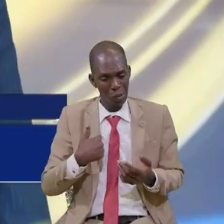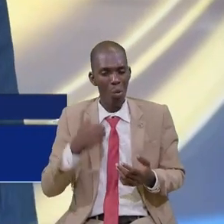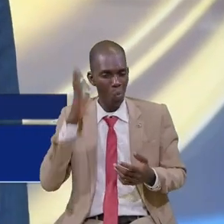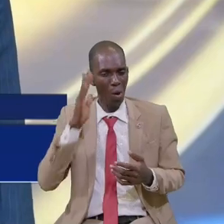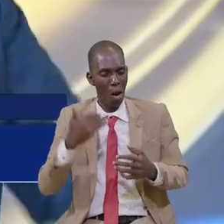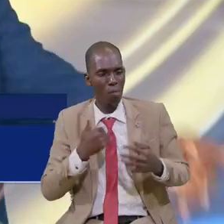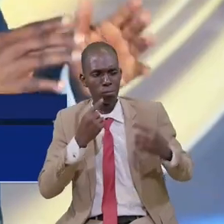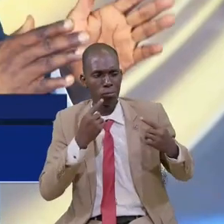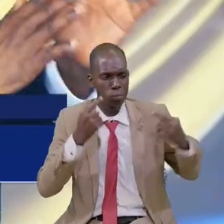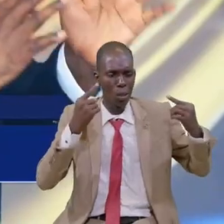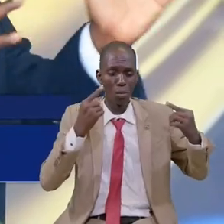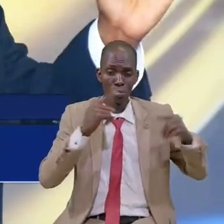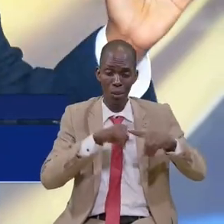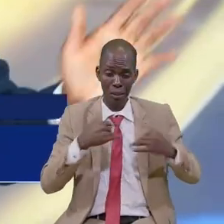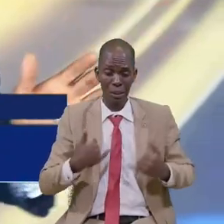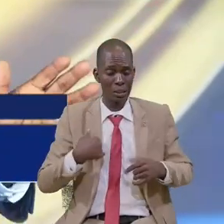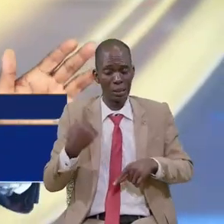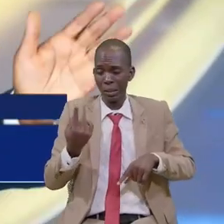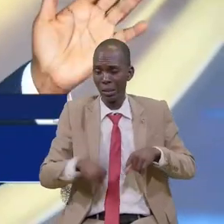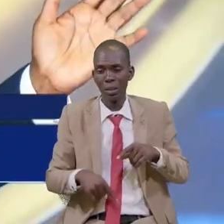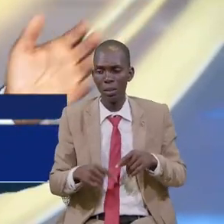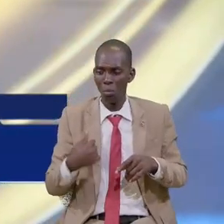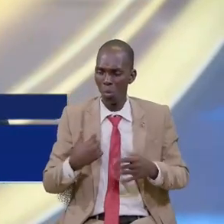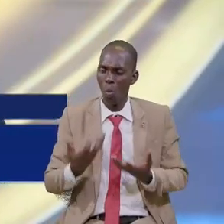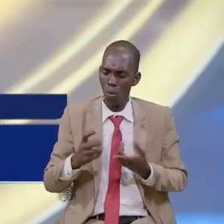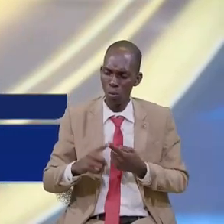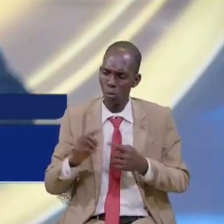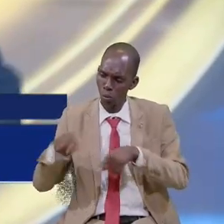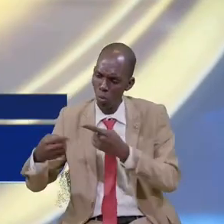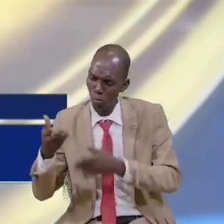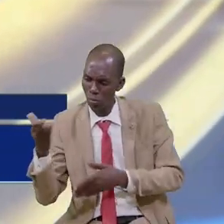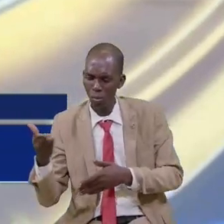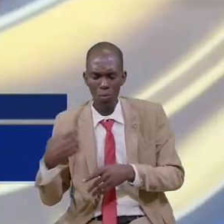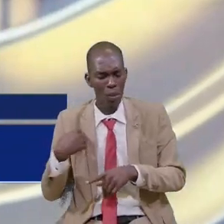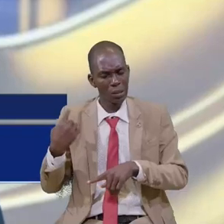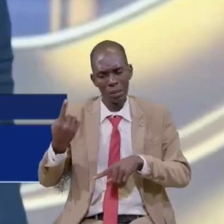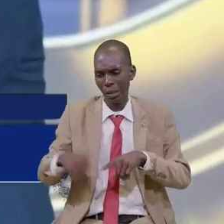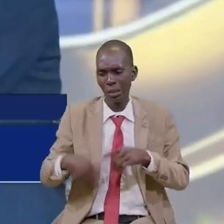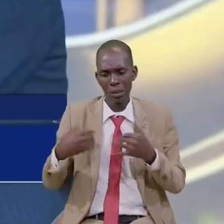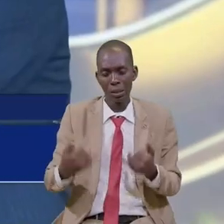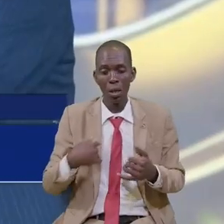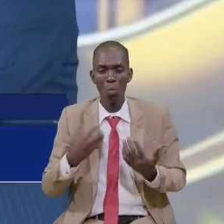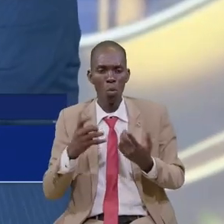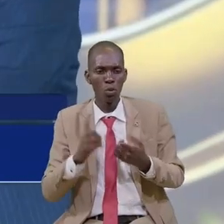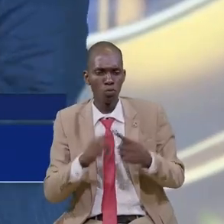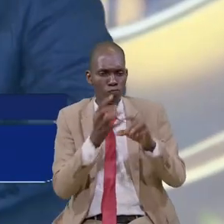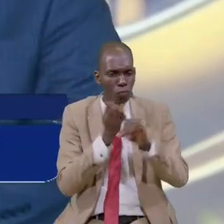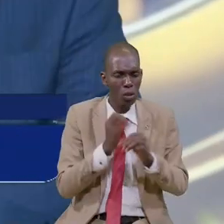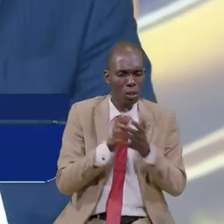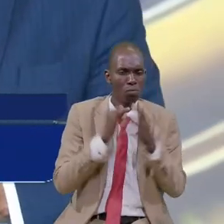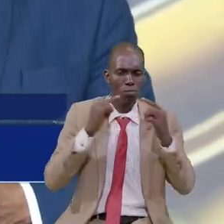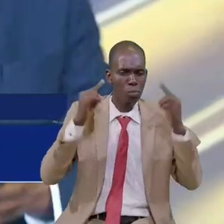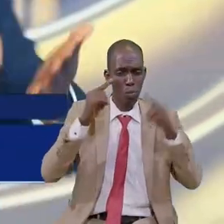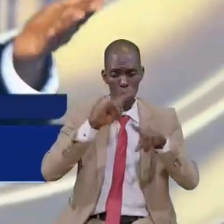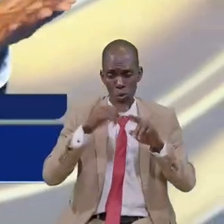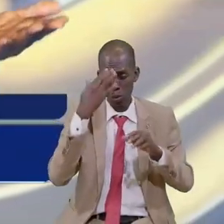ne peux pas. J'aurais pu faire ceci, mais je ne peux pas. Oh, j'aurais pu réaliser ceci, hein, mais vous savez, je ne peux pas.